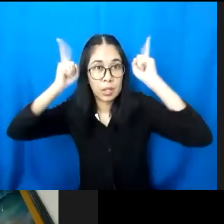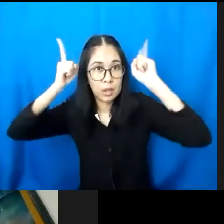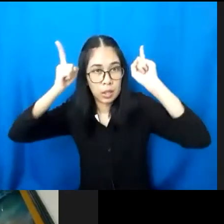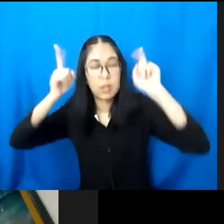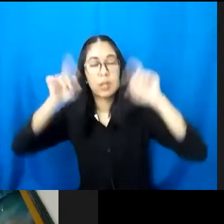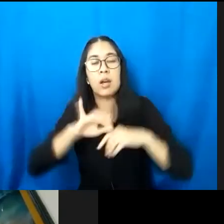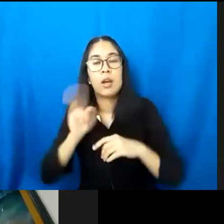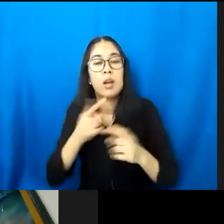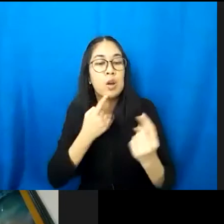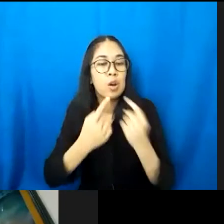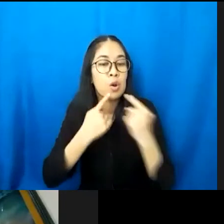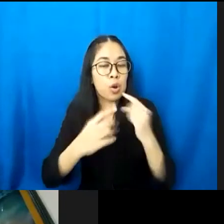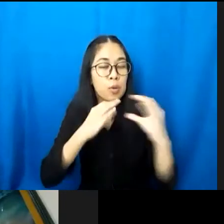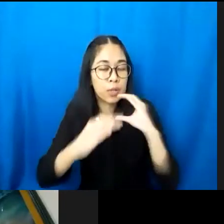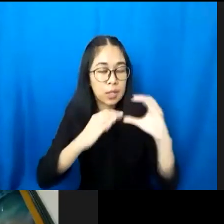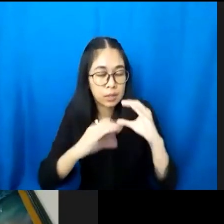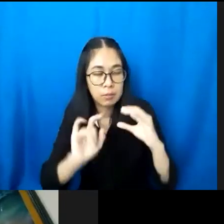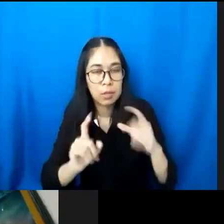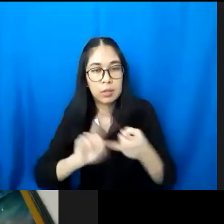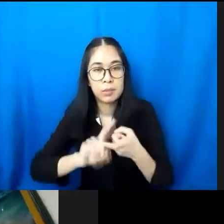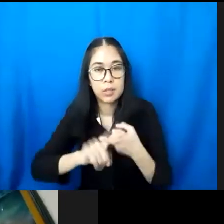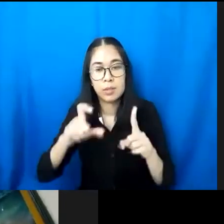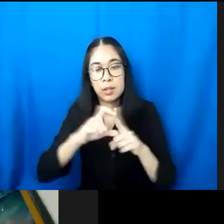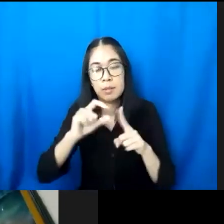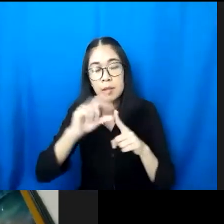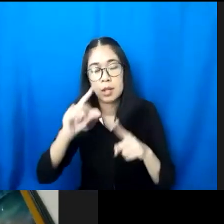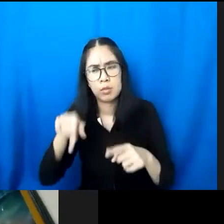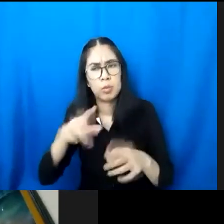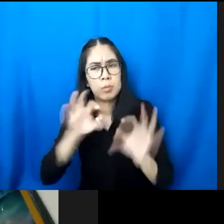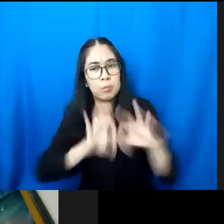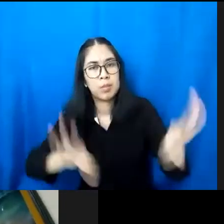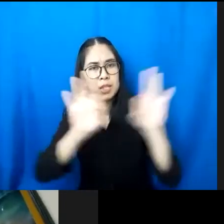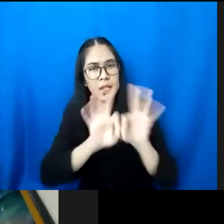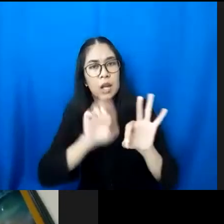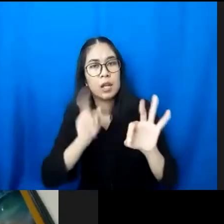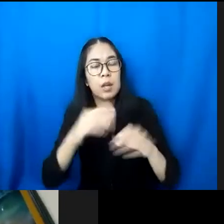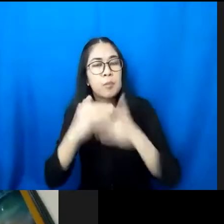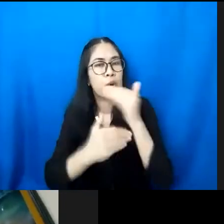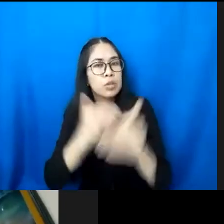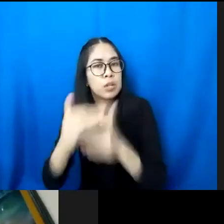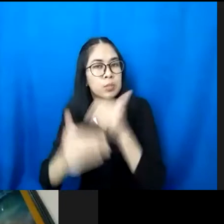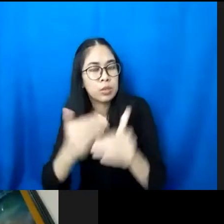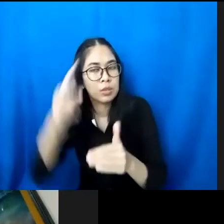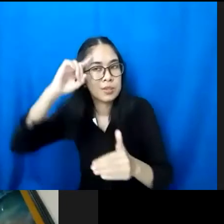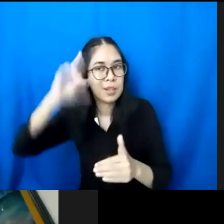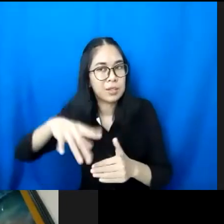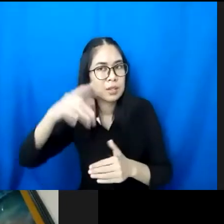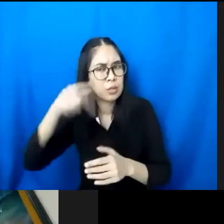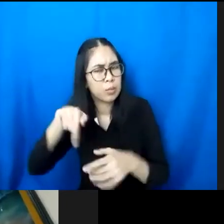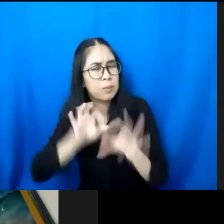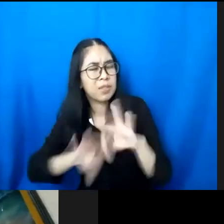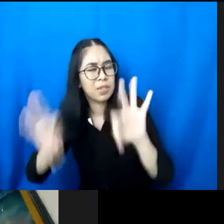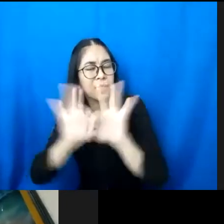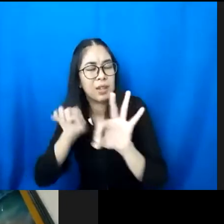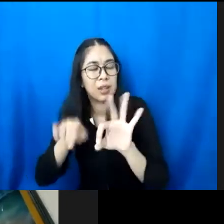melakukan komunikasi dengan kawan-kawan kita di DPR, betapa pentingnya kita melakukan proses-proses yang ada di desa, ya, dan yang langsung